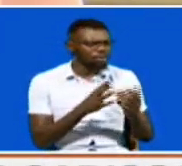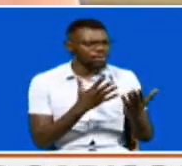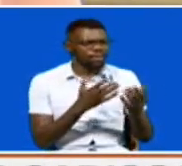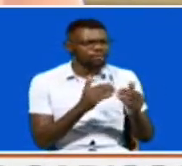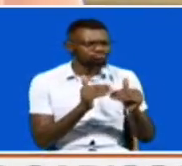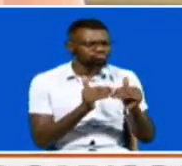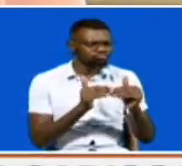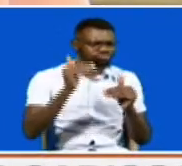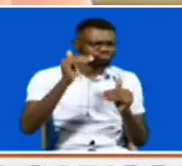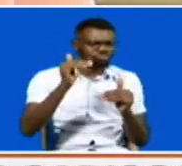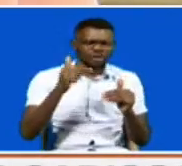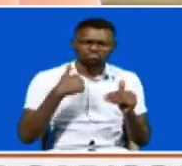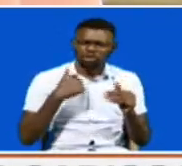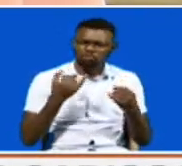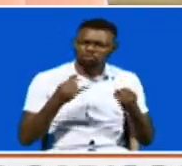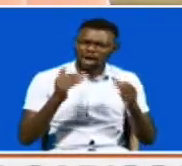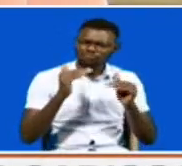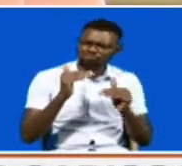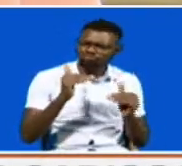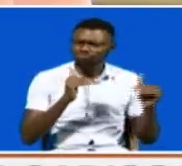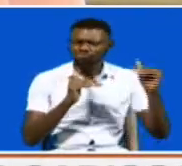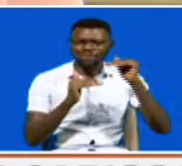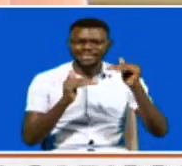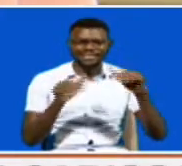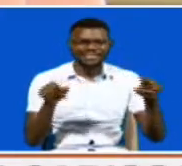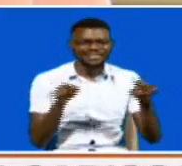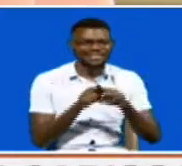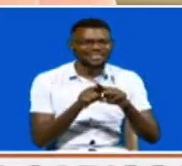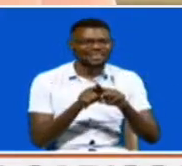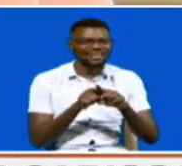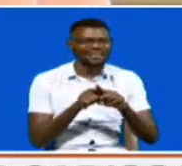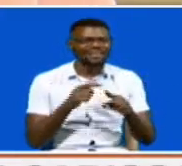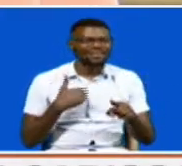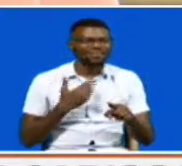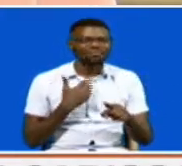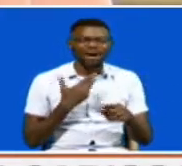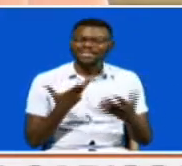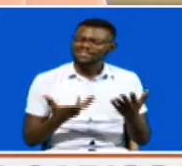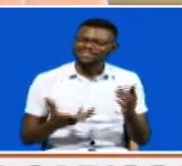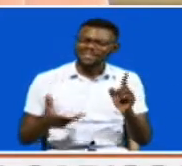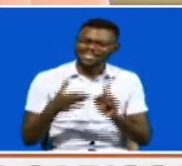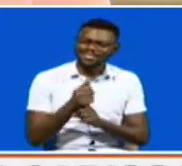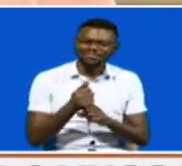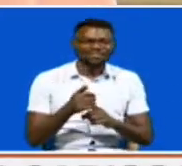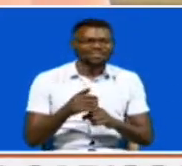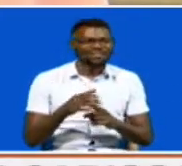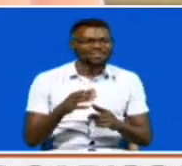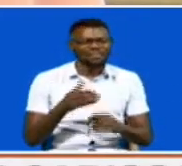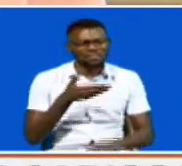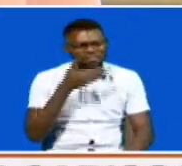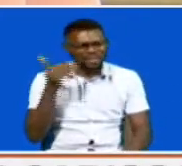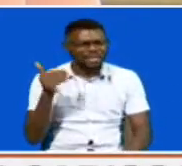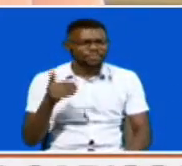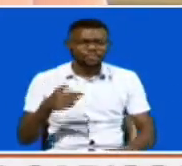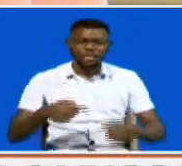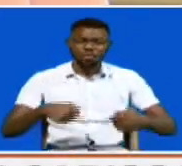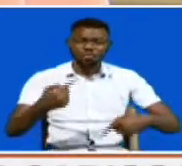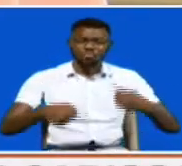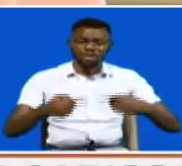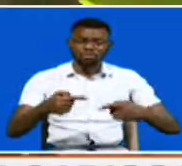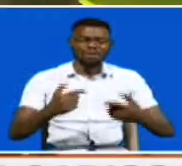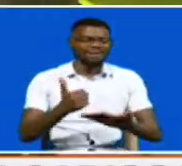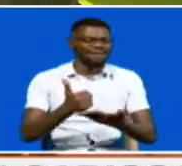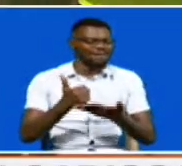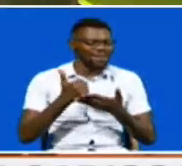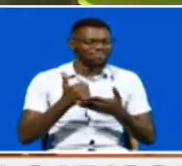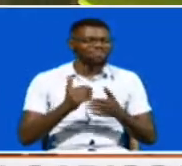the next exam, you'll try your best, you'll strive harder to make sure you get even better marks. So I think that stiff competition really helped me a